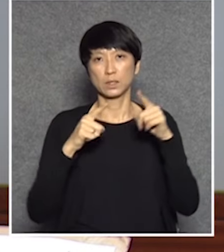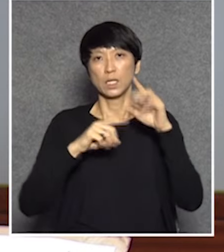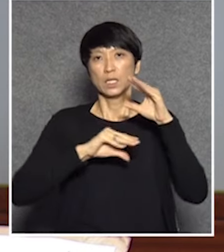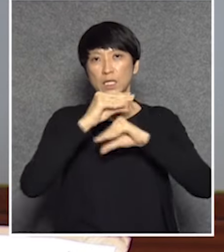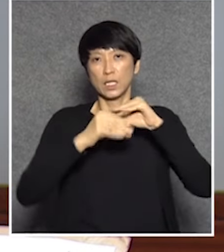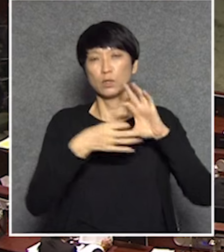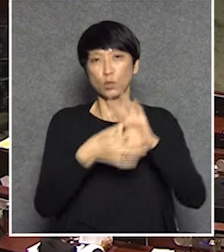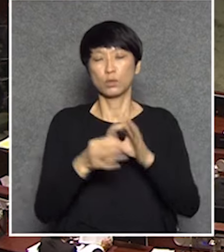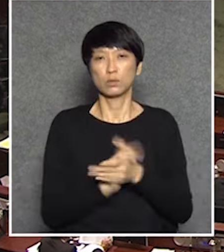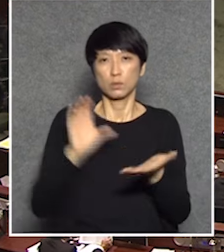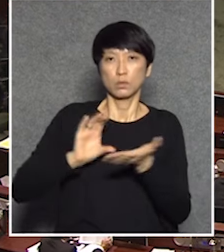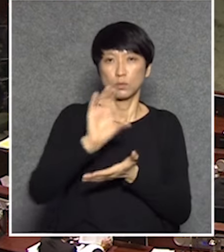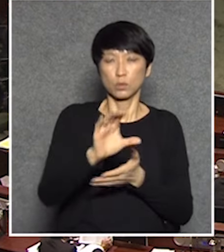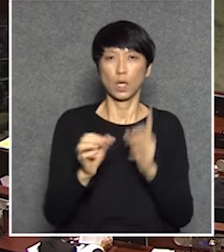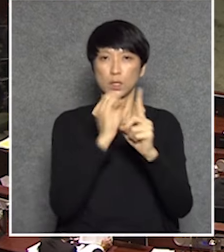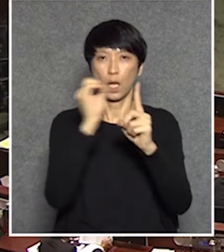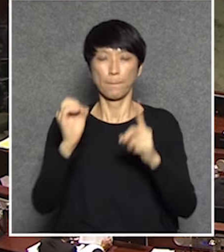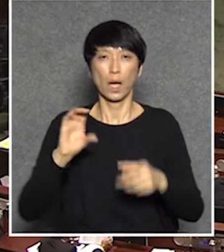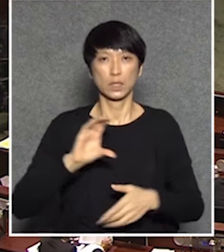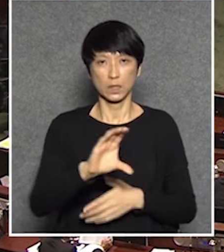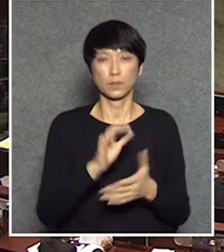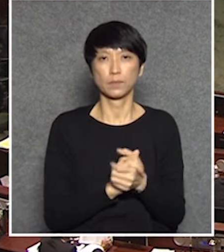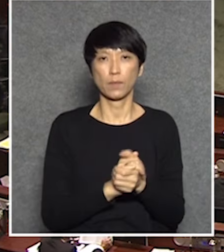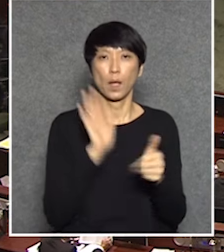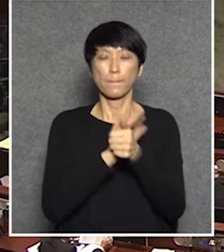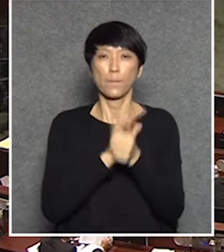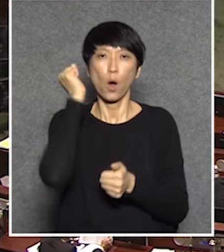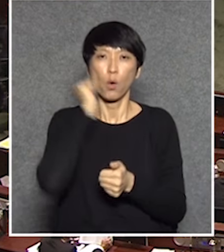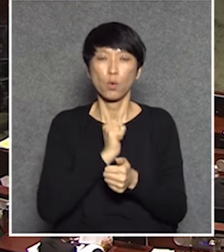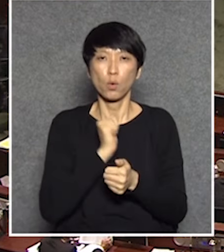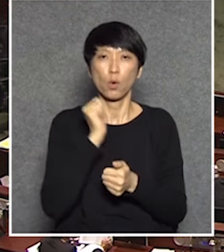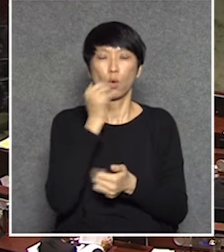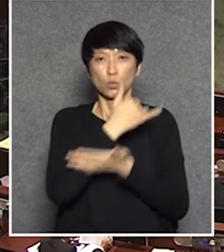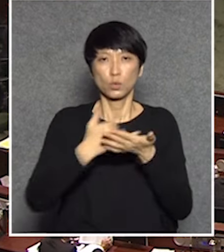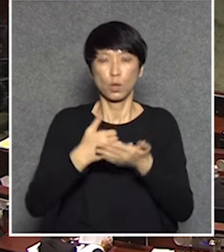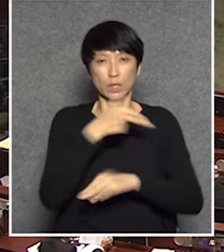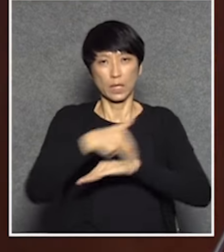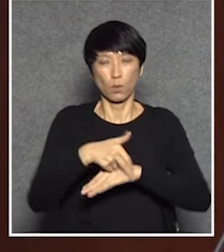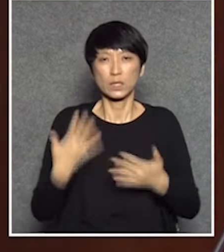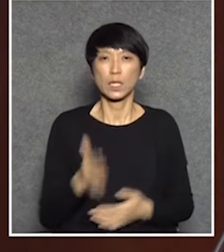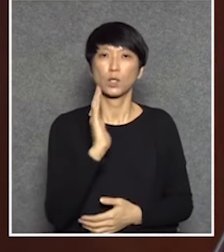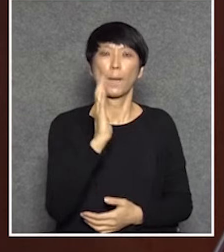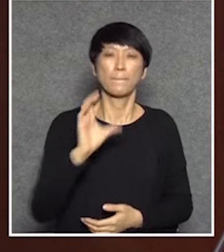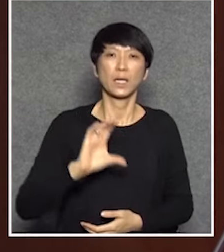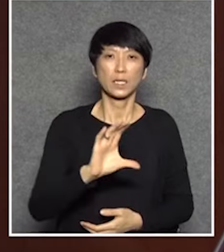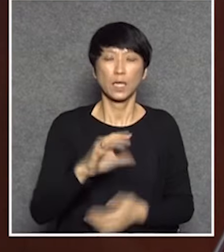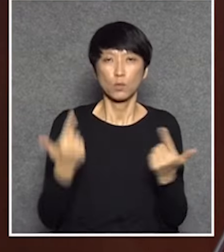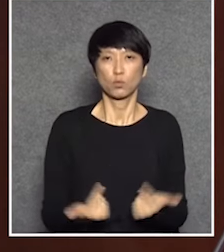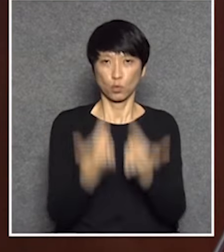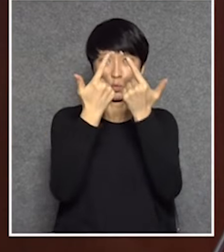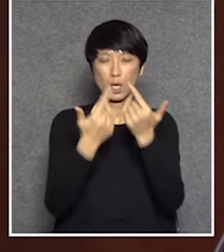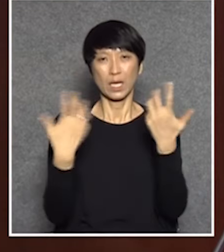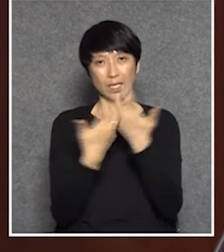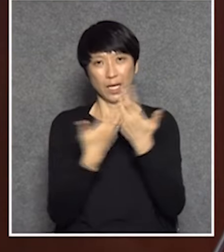該注資100億作為年老退休金計劃的開辦費用，我而家500億啫，咁你通貨膨脹計埋我哋而